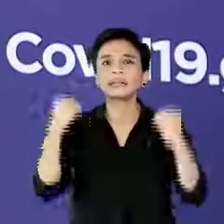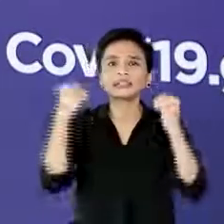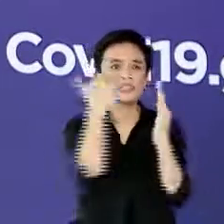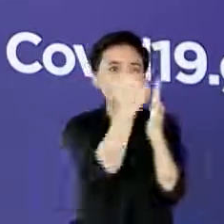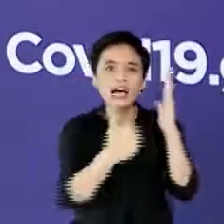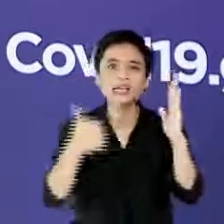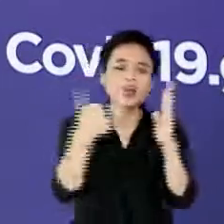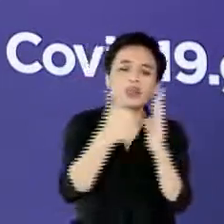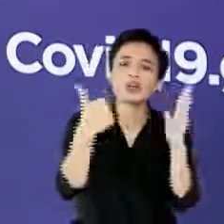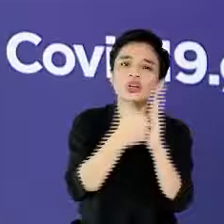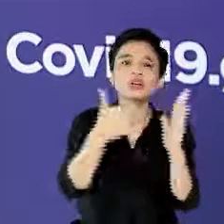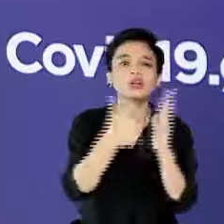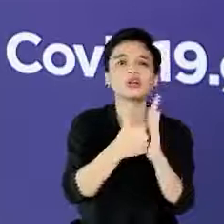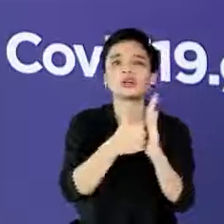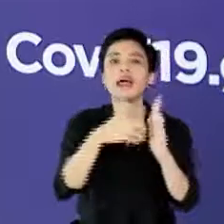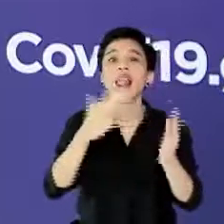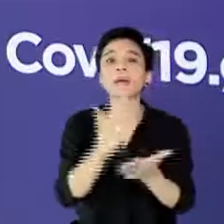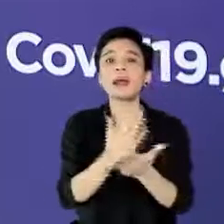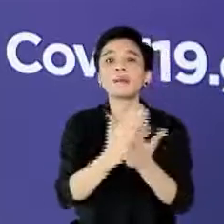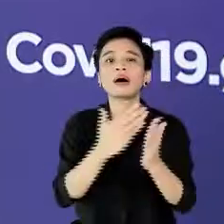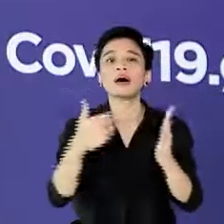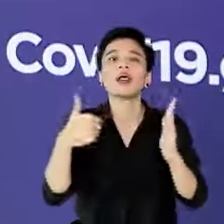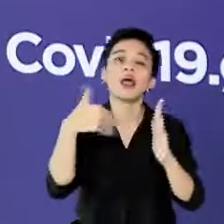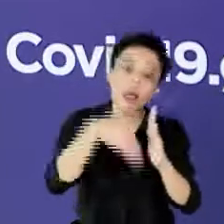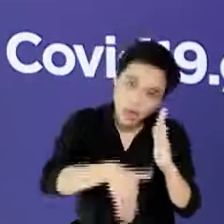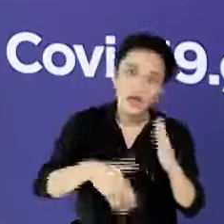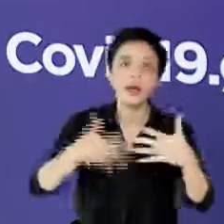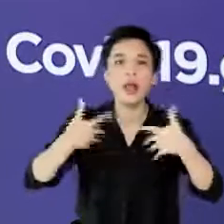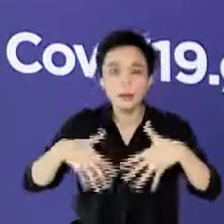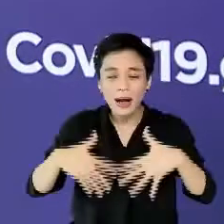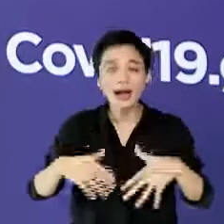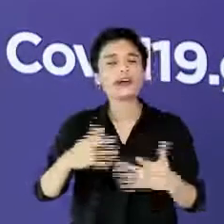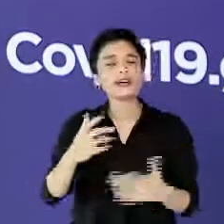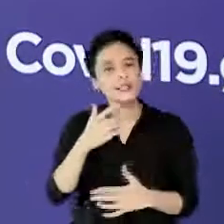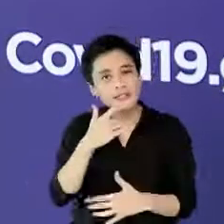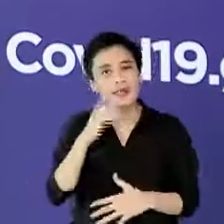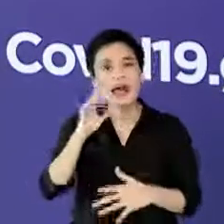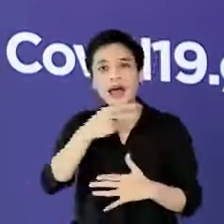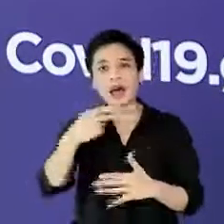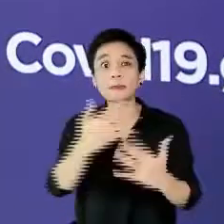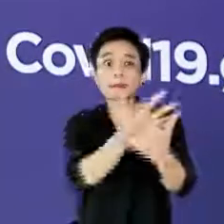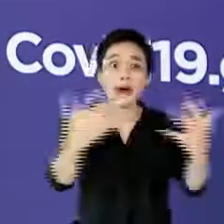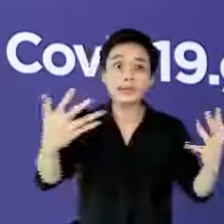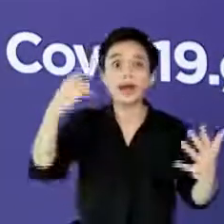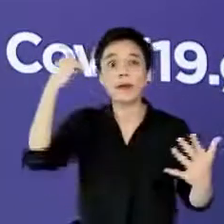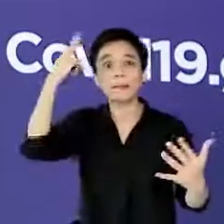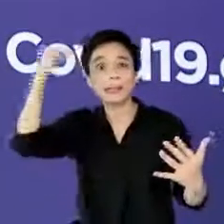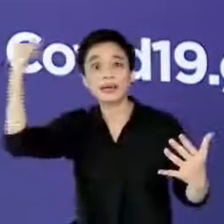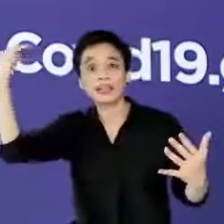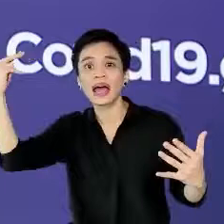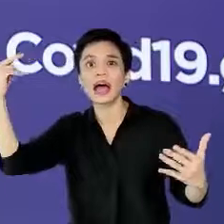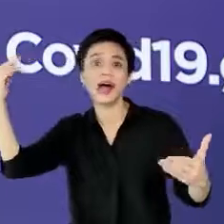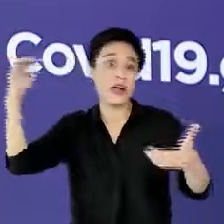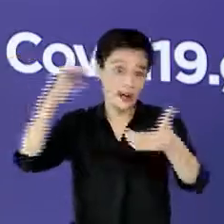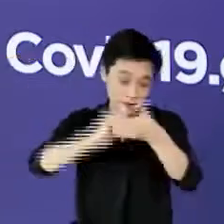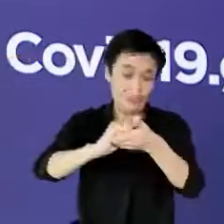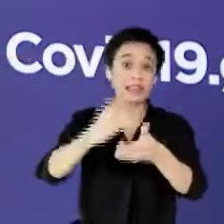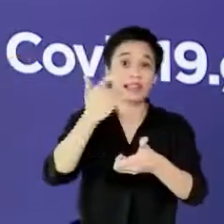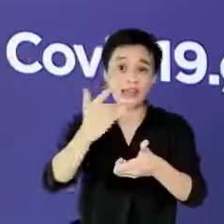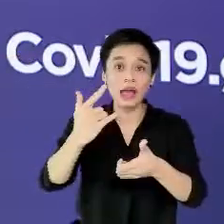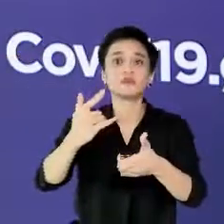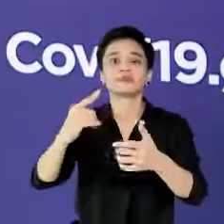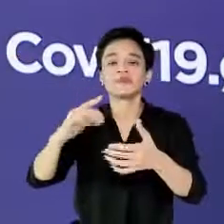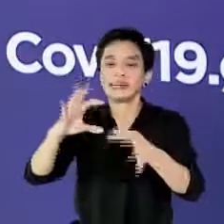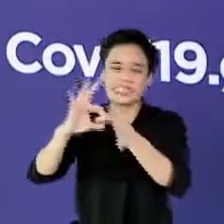kesehatan karena itu sebenarnya kerjasama antara pemerintah masyarakat itu tidak tidak bisa lagi kita